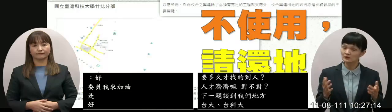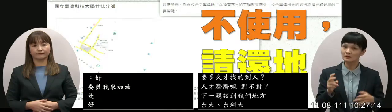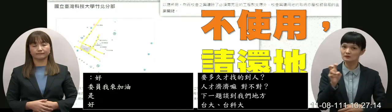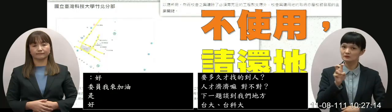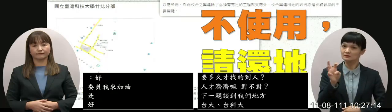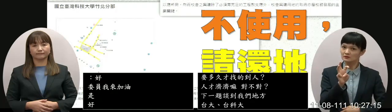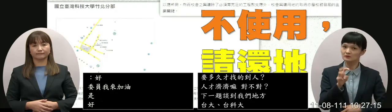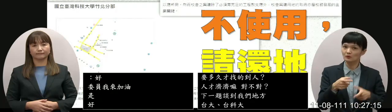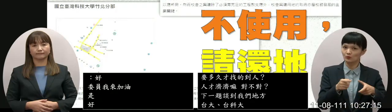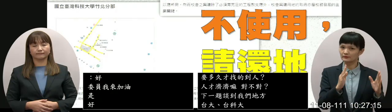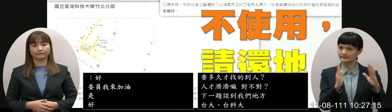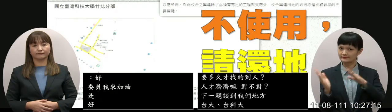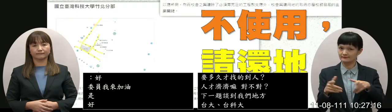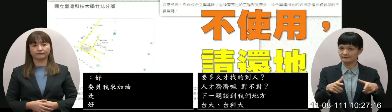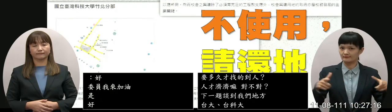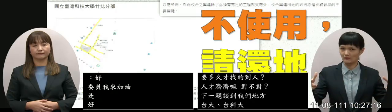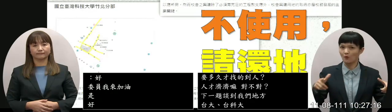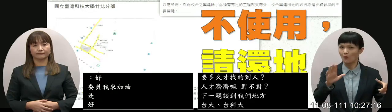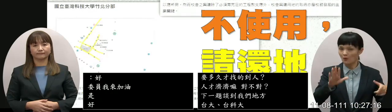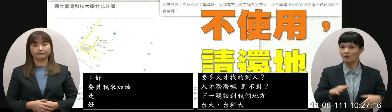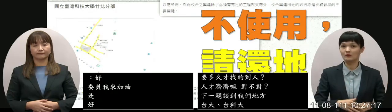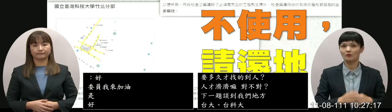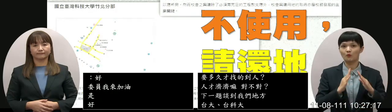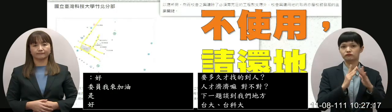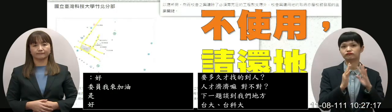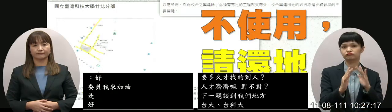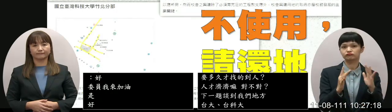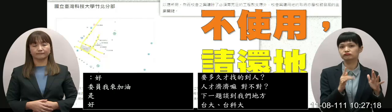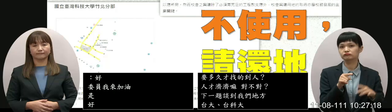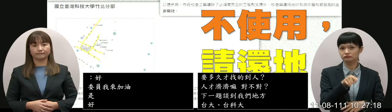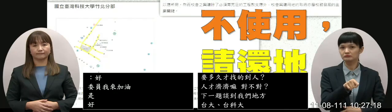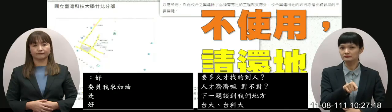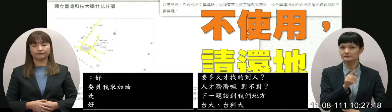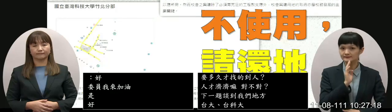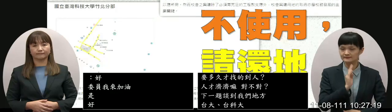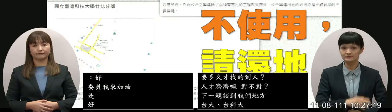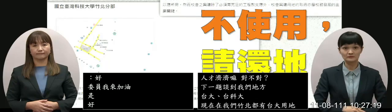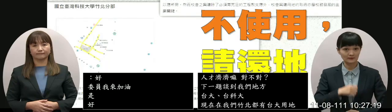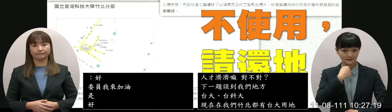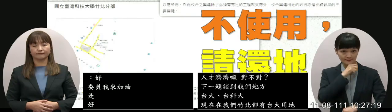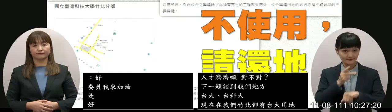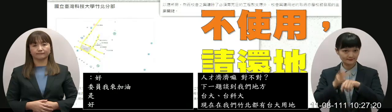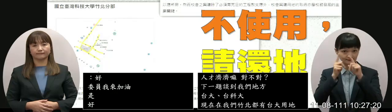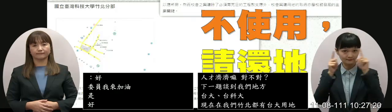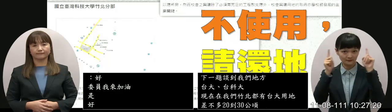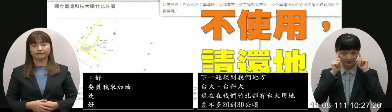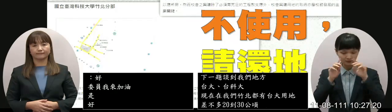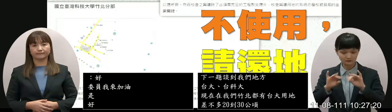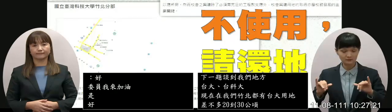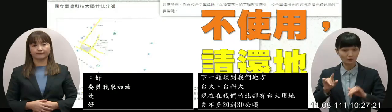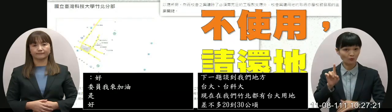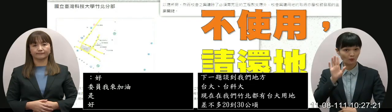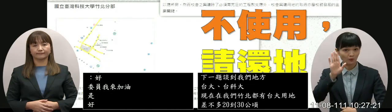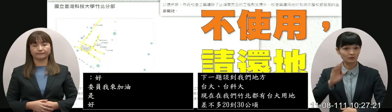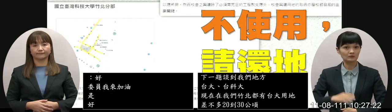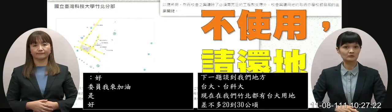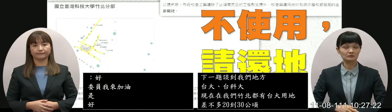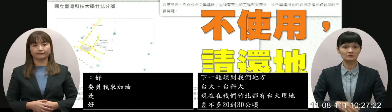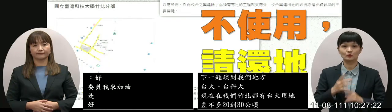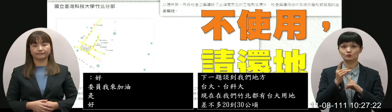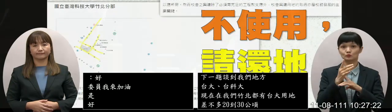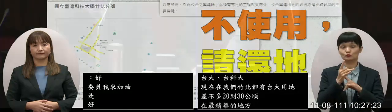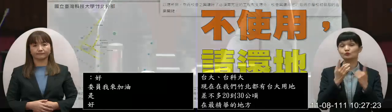二三十公顷、哦、在最精华的地方、啊、那另外台科大也有一块地，在我们竹